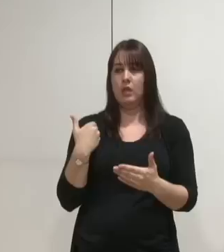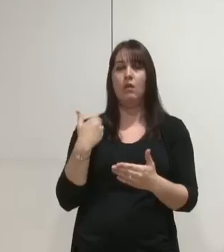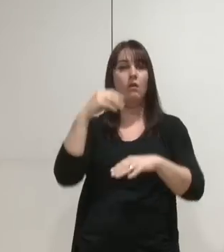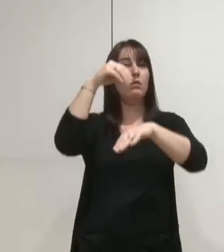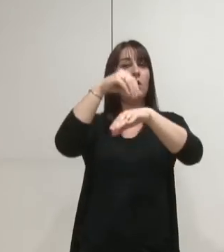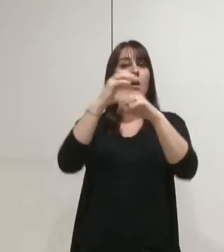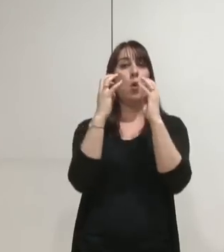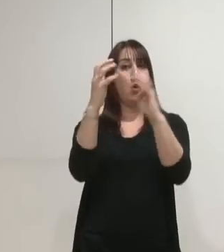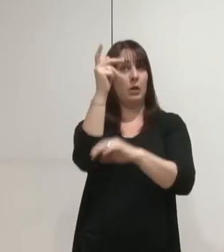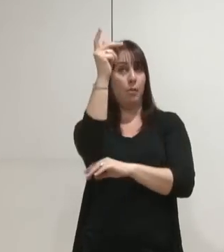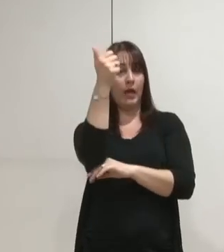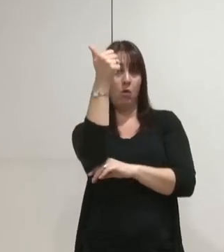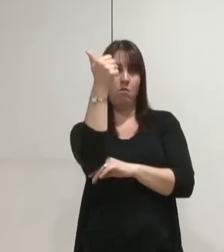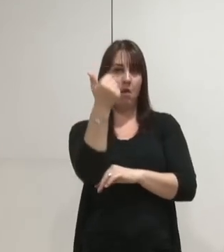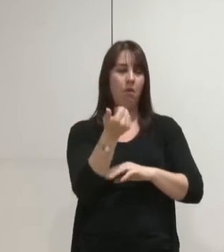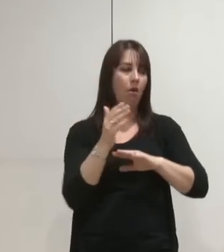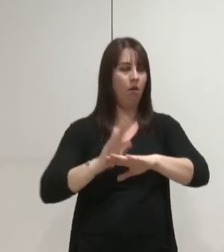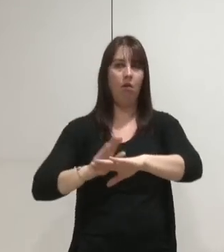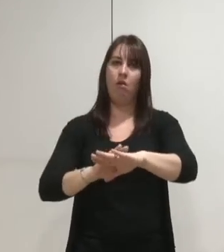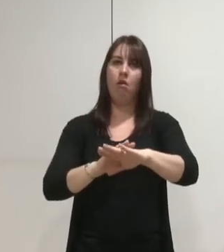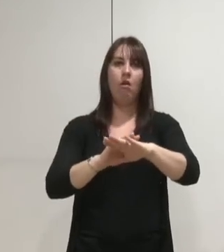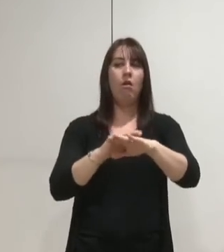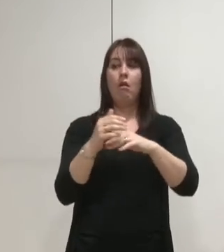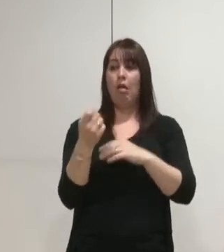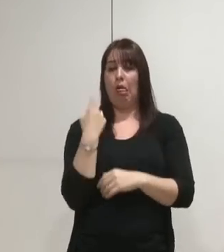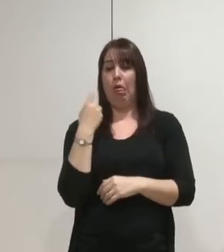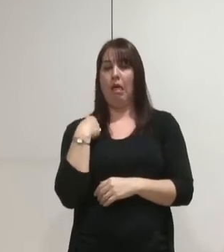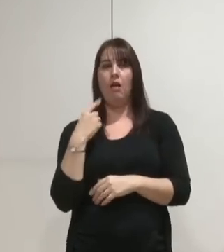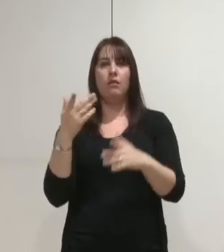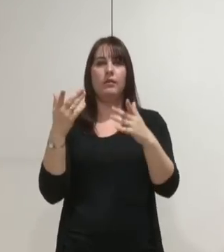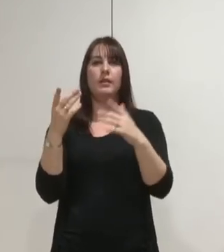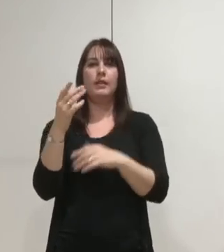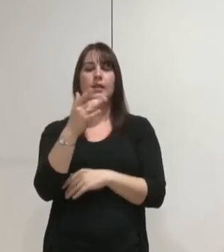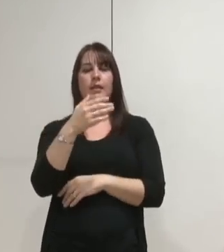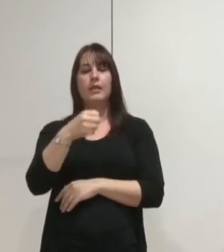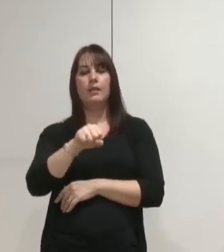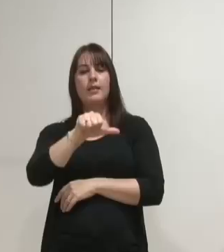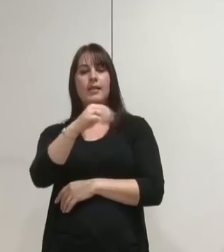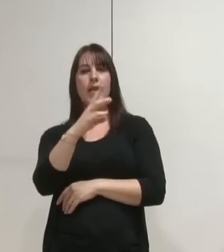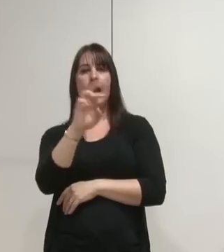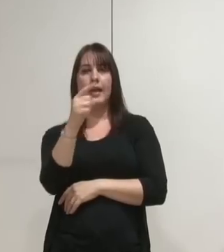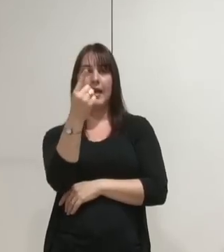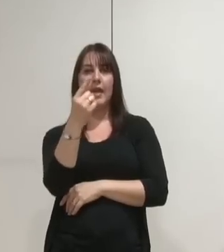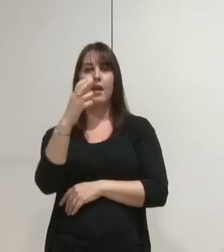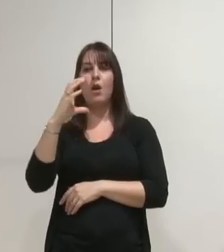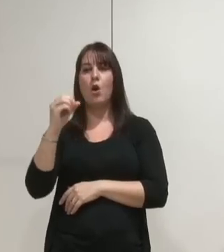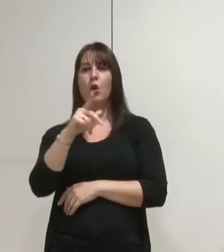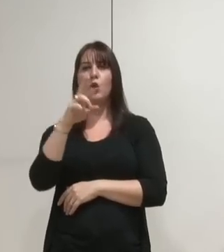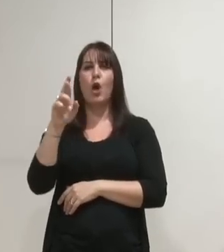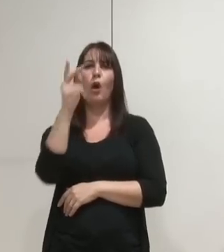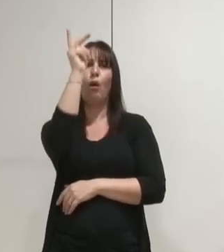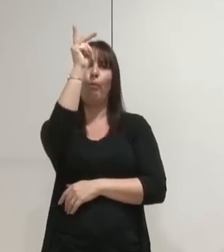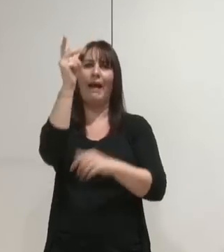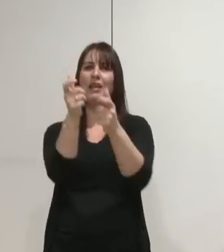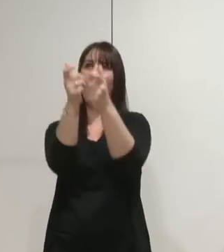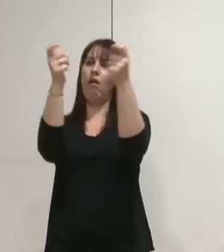Paris pour demander l'évacuation du campement situé à deux pas du sacré cœur et que cela ne se fasse pas sans proposition de